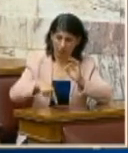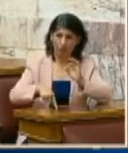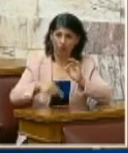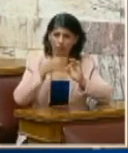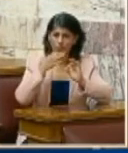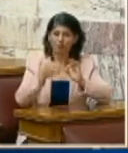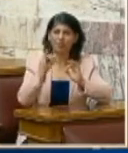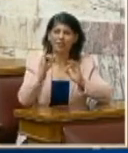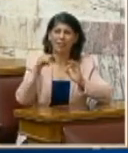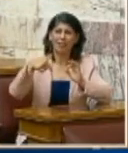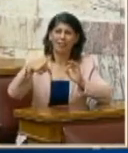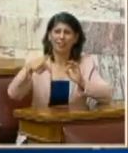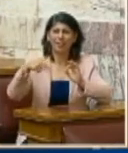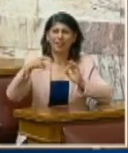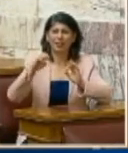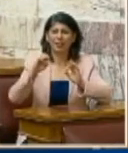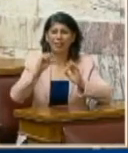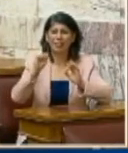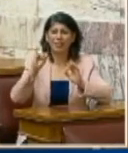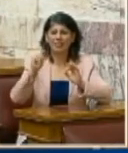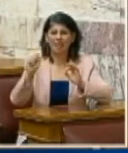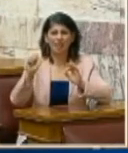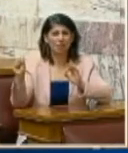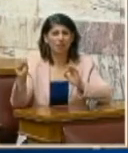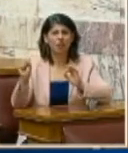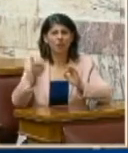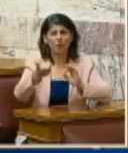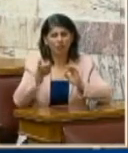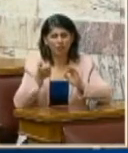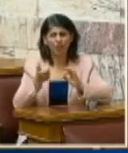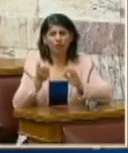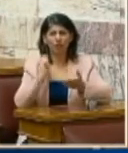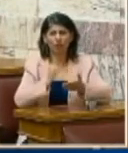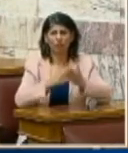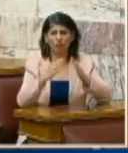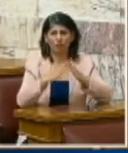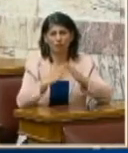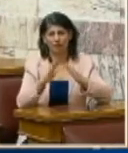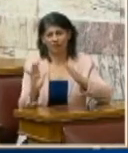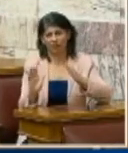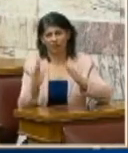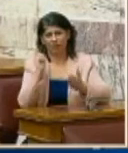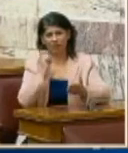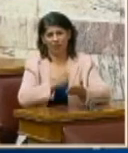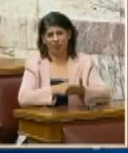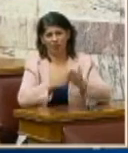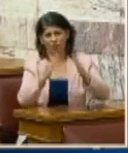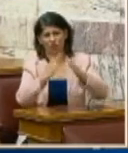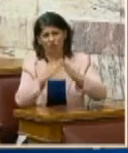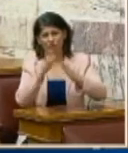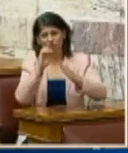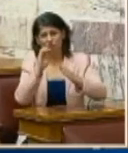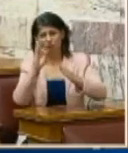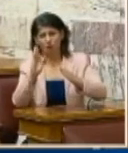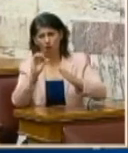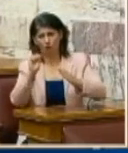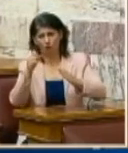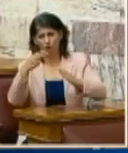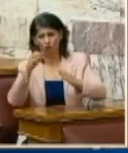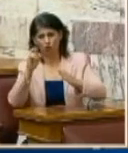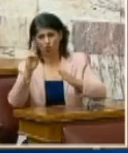Ιγκλέσιας που πήρε δάνειο για να πάρει σπίτι. Κύριε Μητσοτάκη, δεν αγόρασε σπίτι με offshore, ούτε αγόρασε το σπίτι του